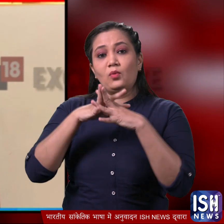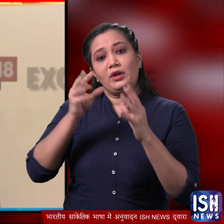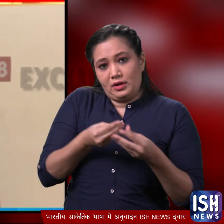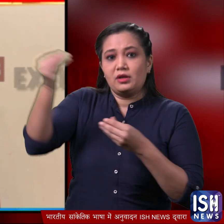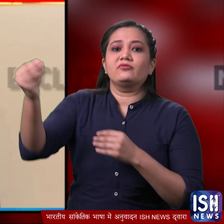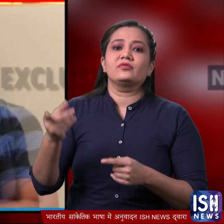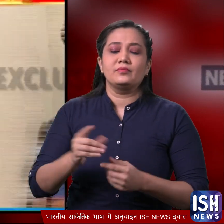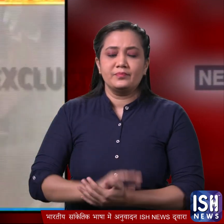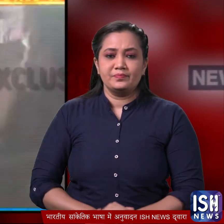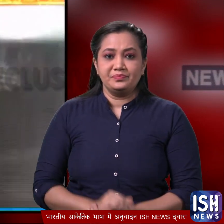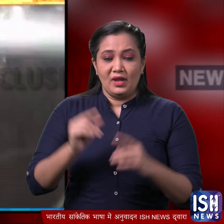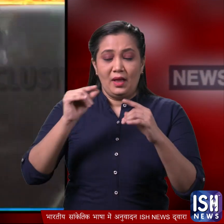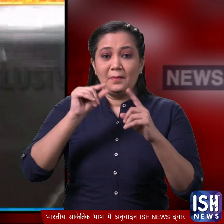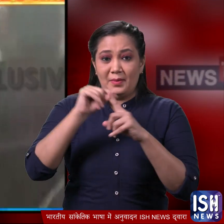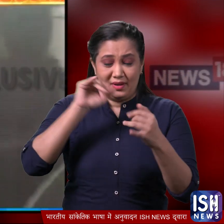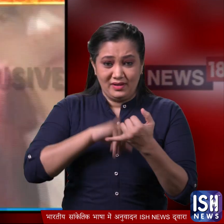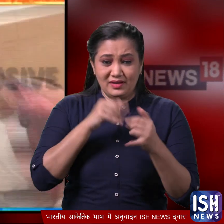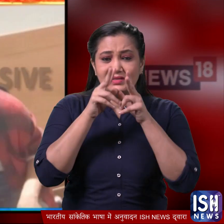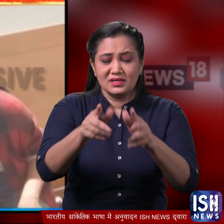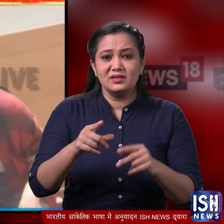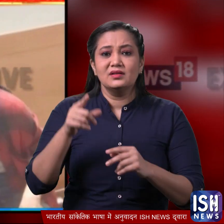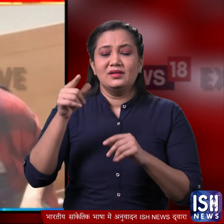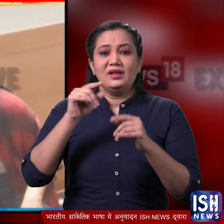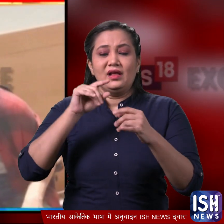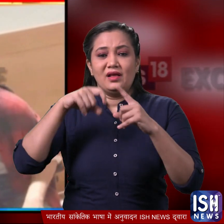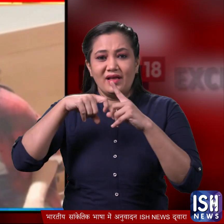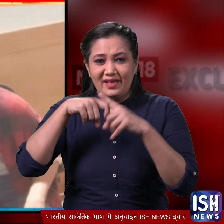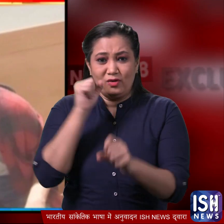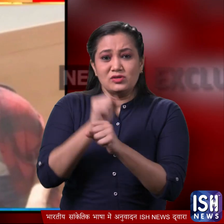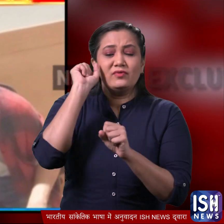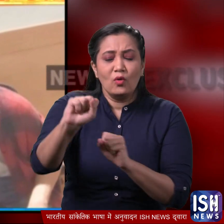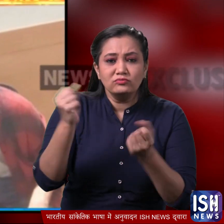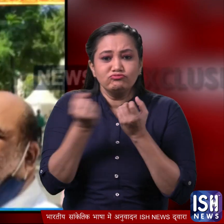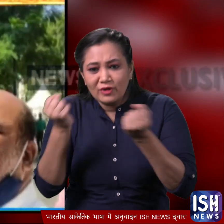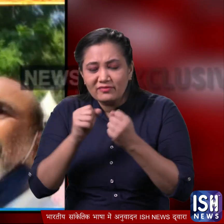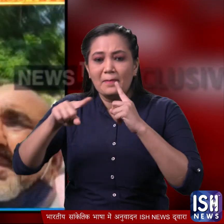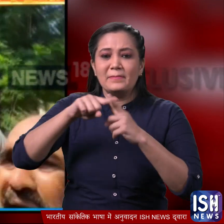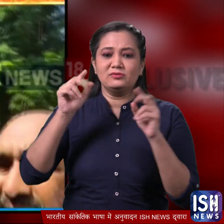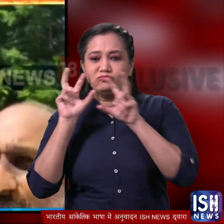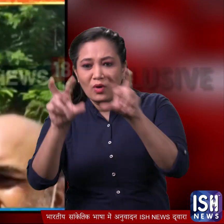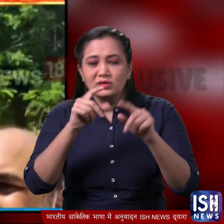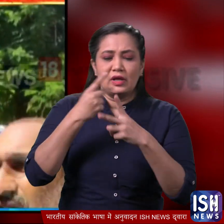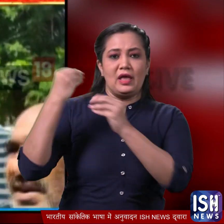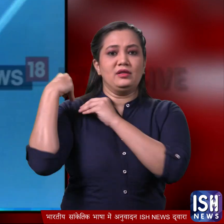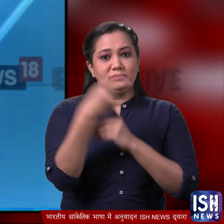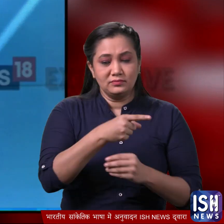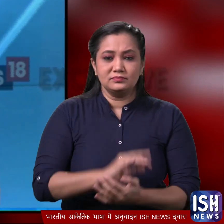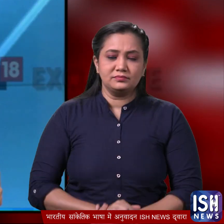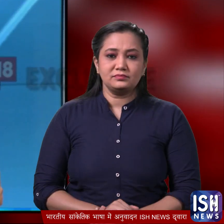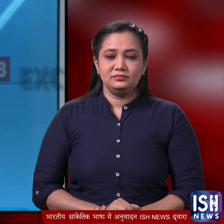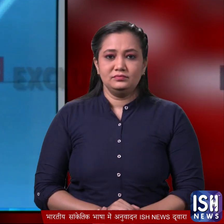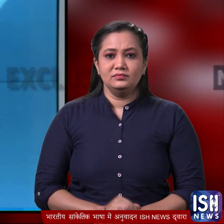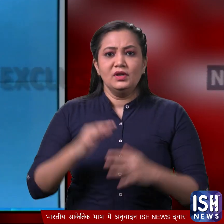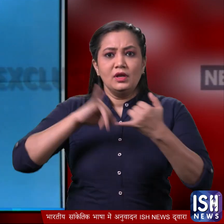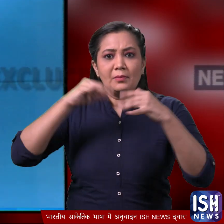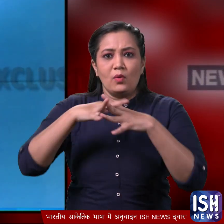वानखेड़े साहेबांना जाणार है। प्रभाकर साइल के मुताबिक वो किरण गोसावी के ड्राइवर और पर्सनल गार्ड के तौर पर उनके साथ काम करते थे। लेकिन उनके इन